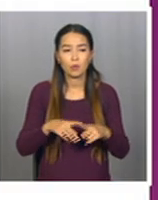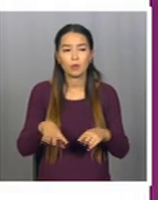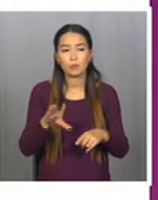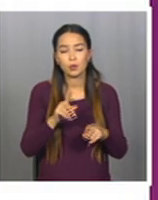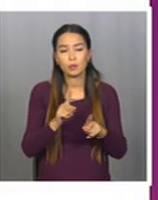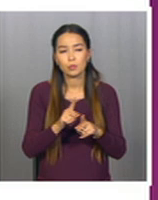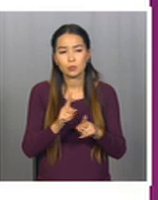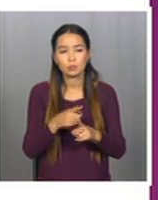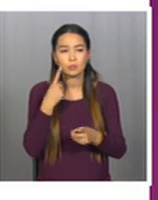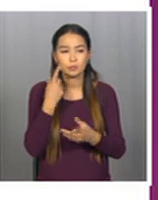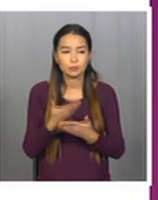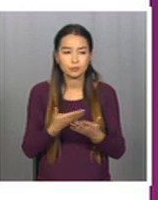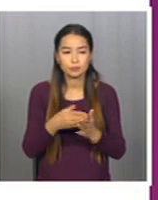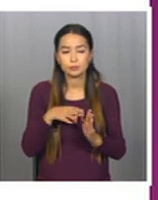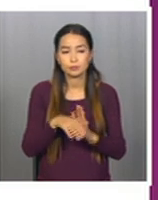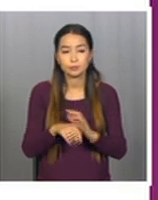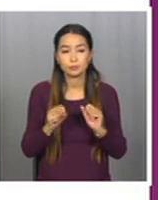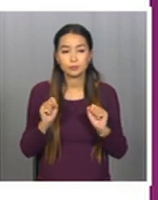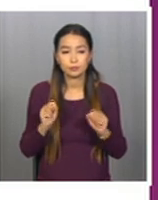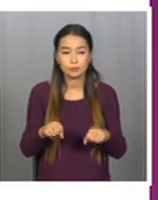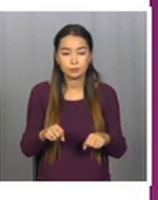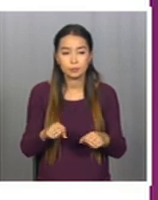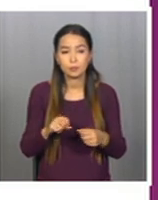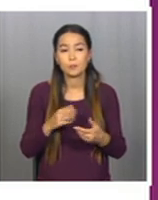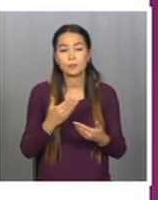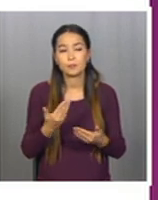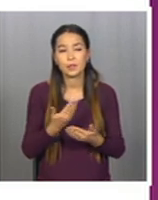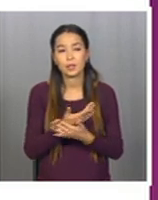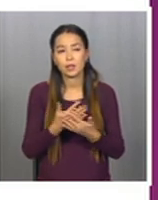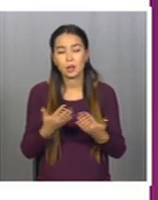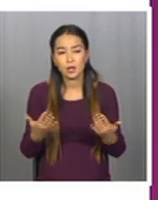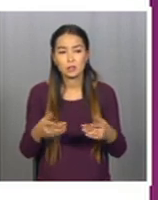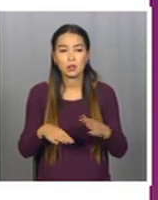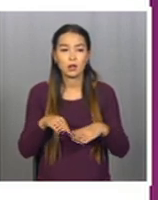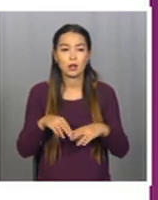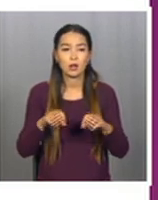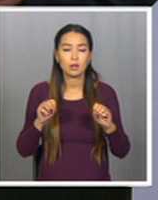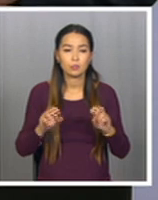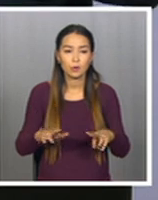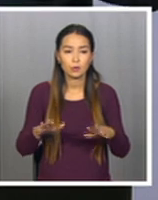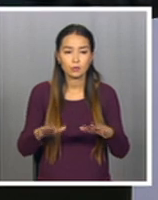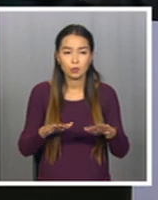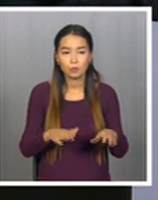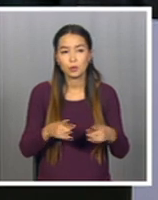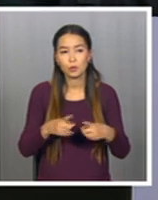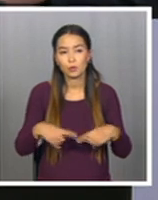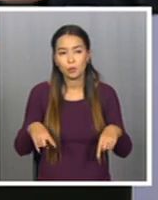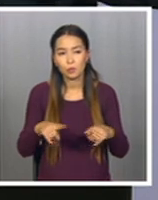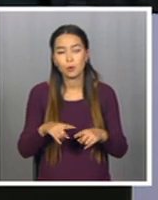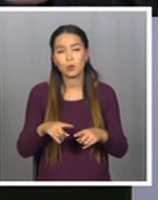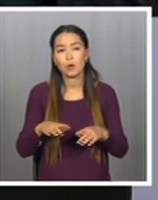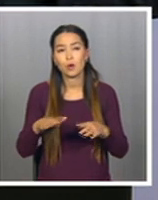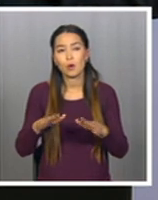атап көрсетуімізге болады. Мәселен, ірі кәсіпорындар қоғамдық ортаны немесе қоршаған